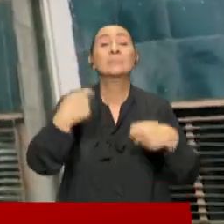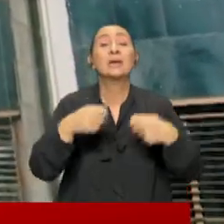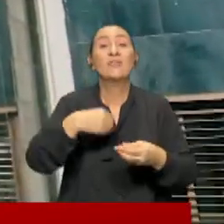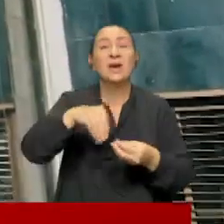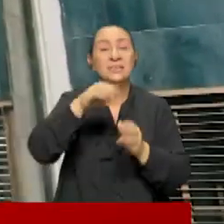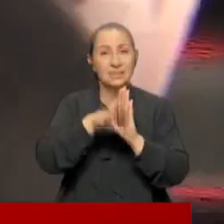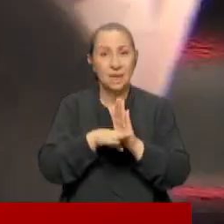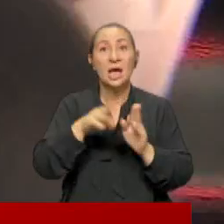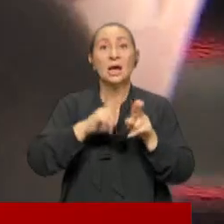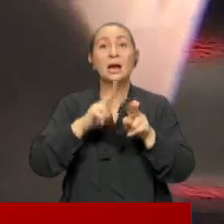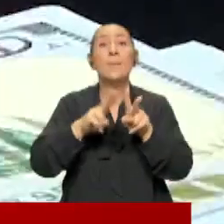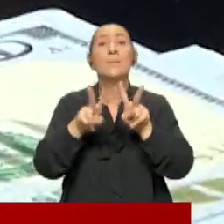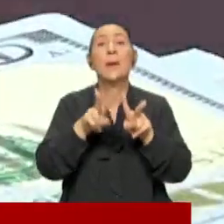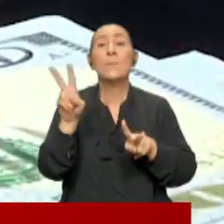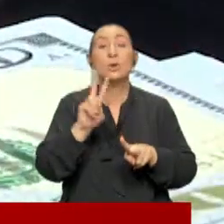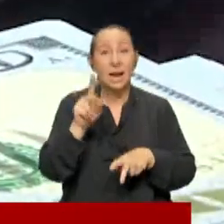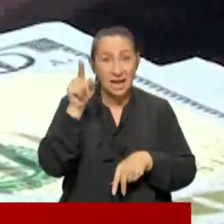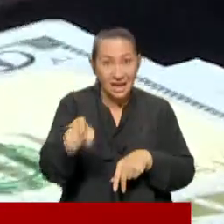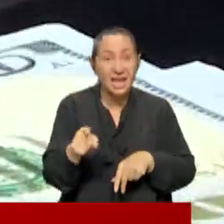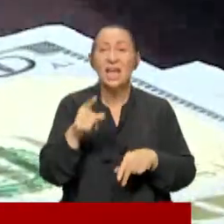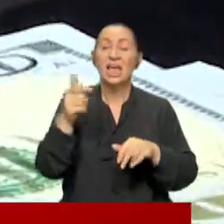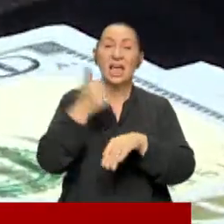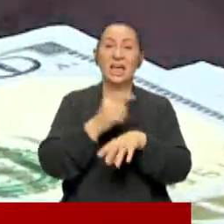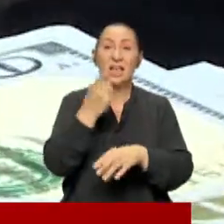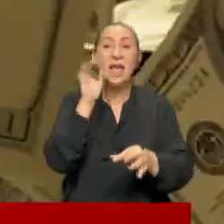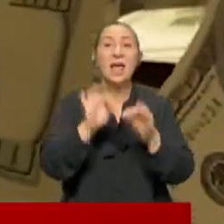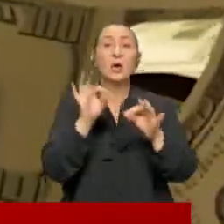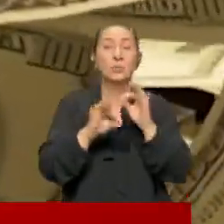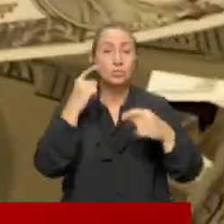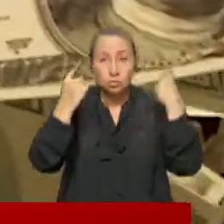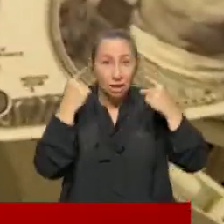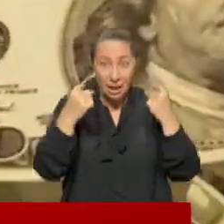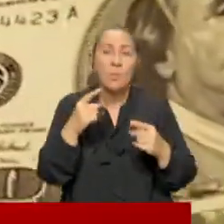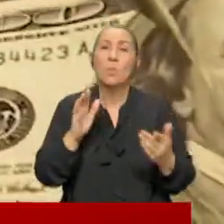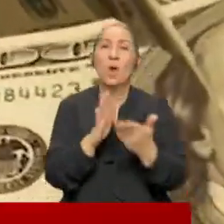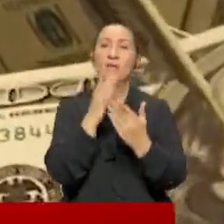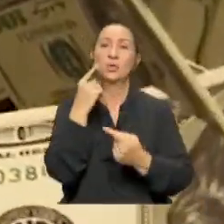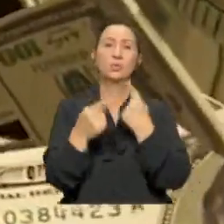faiz indirimi, kur korumalı mevduat modeli, iktidarın ekonomi tezleri muhalefeti konuşturdu.